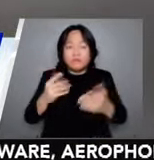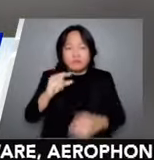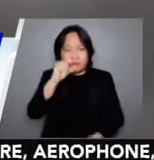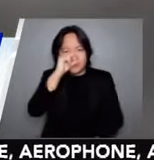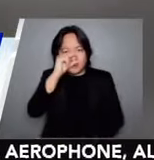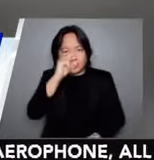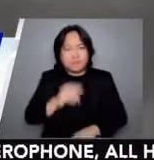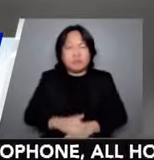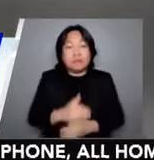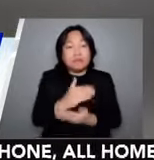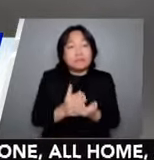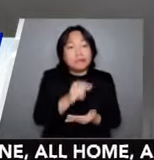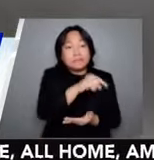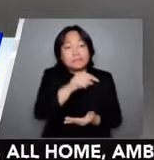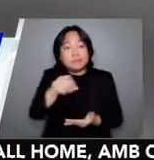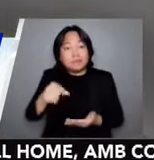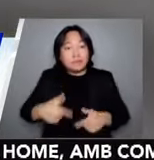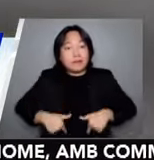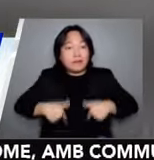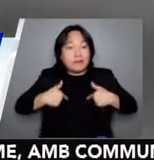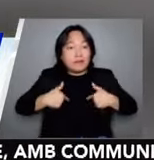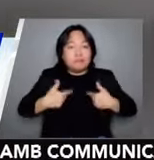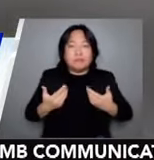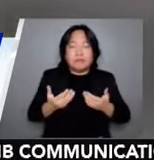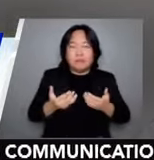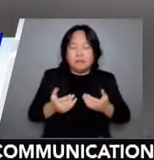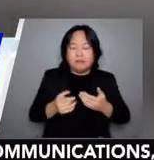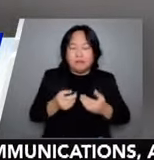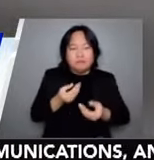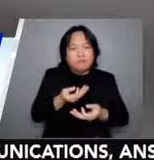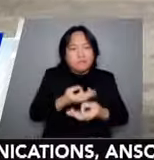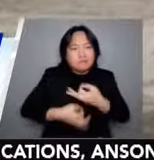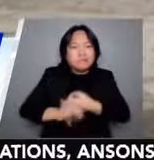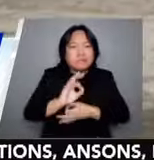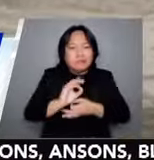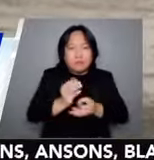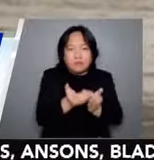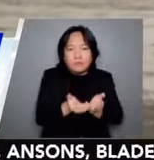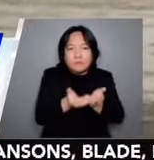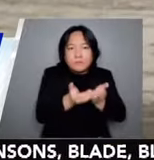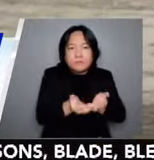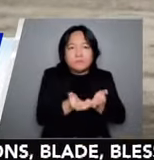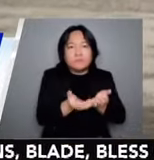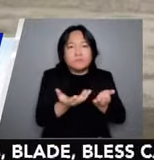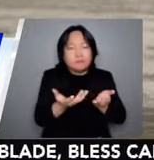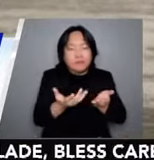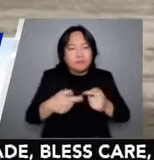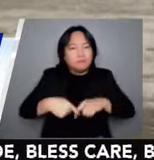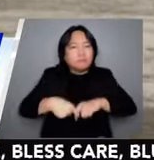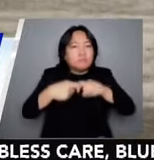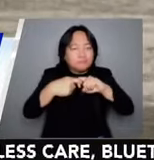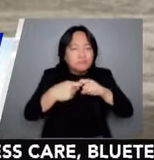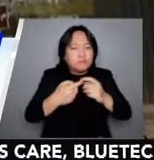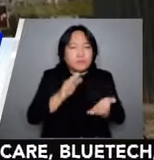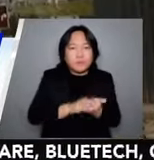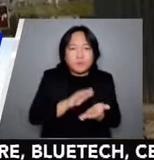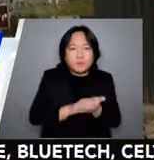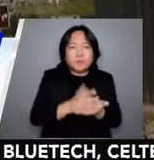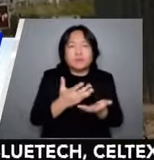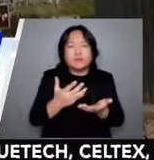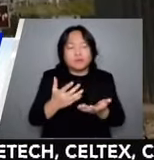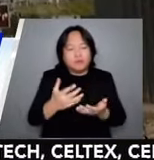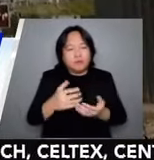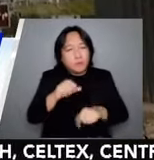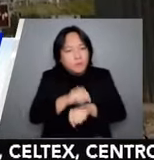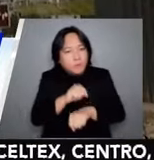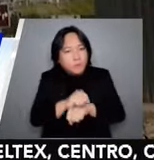para makatawid sa mga kalsada. Kinansila ang pasok sa ilang opisina, paaralan at pribadong sektor sa mga lugar na apektado. Naantala